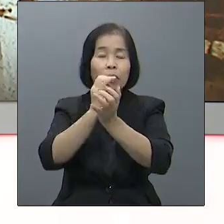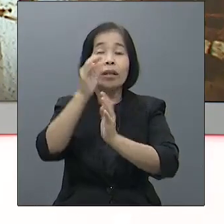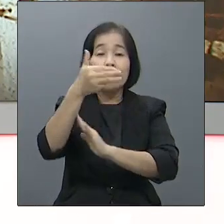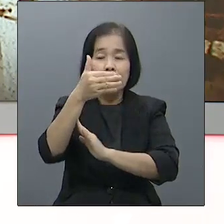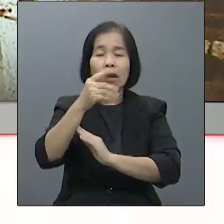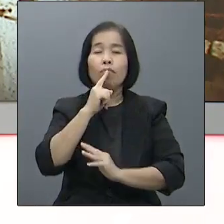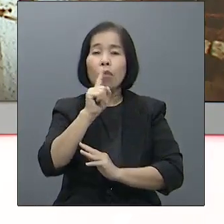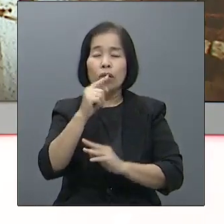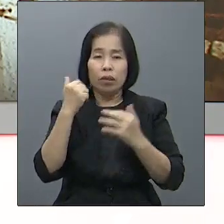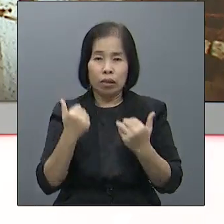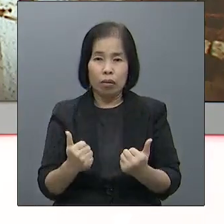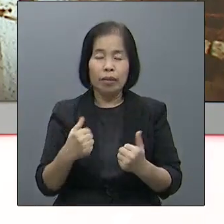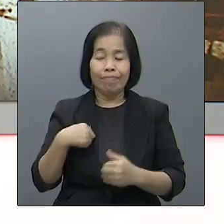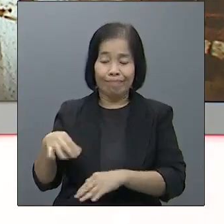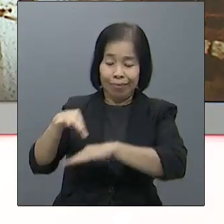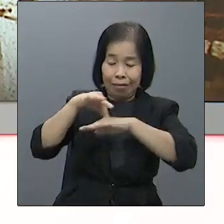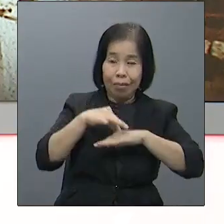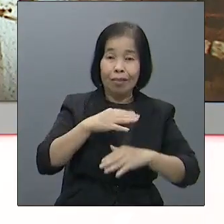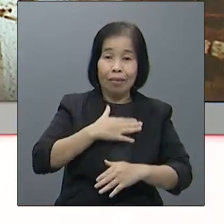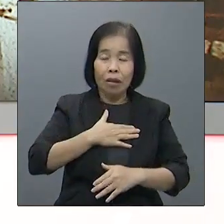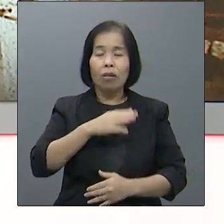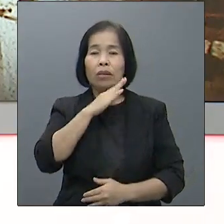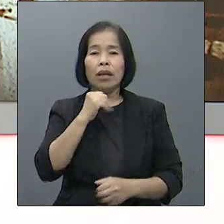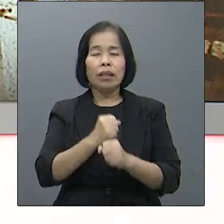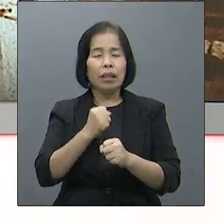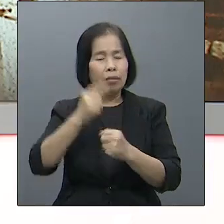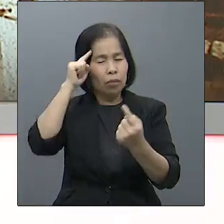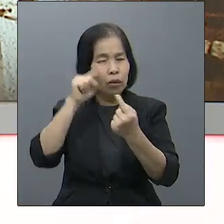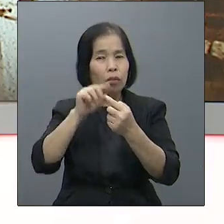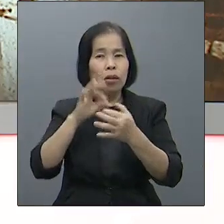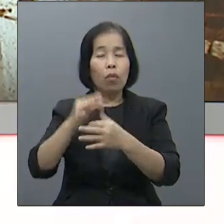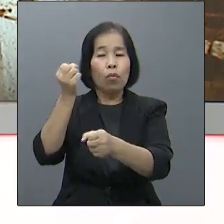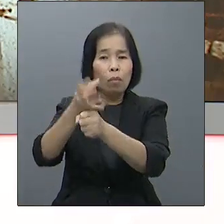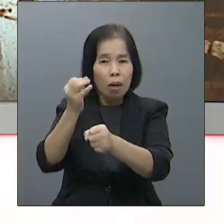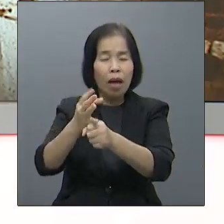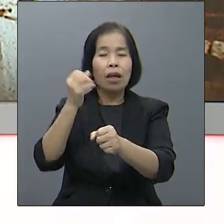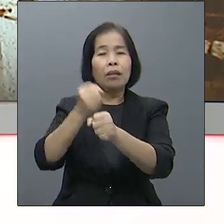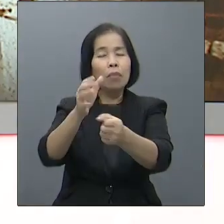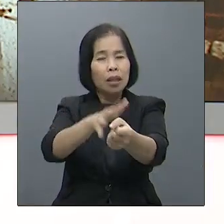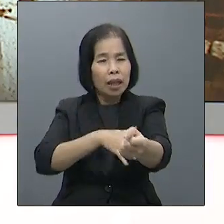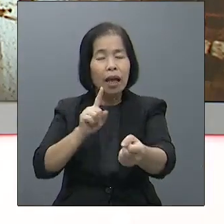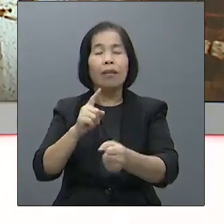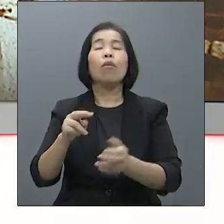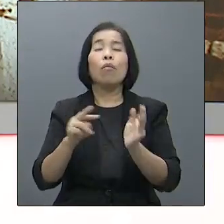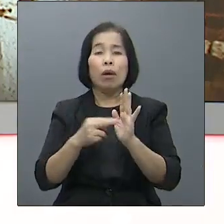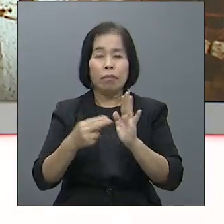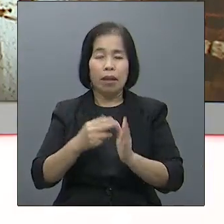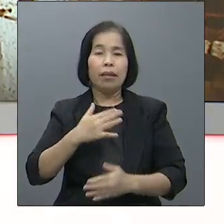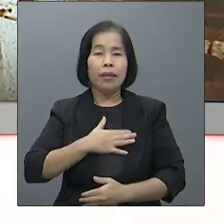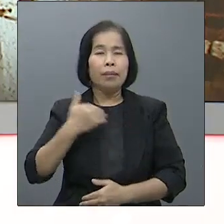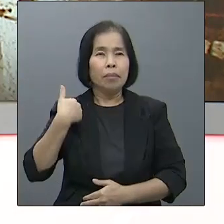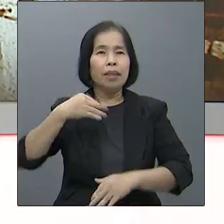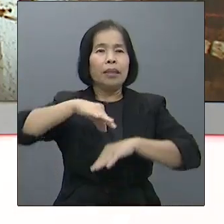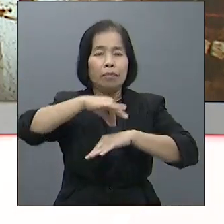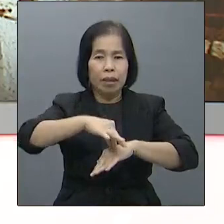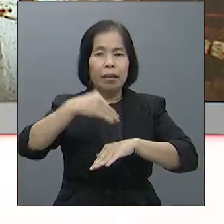วจรๆแล้วการเข้ามาดำรงตำแหน่งหากคำหนึ่ถึงเรื่ของอาวุศเป็นหลักแน่นอนครัวผบญชาการตำรจแงชาติก็อาจจะไดดำ